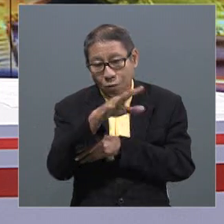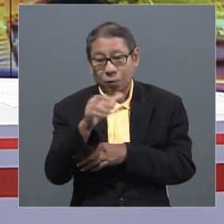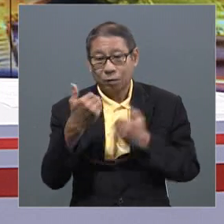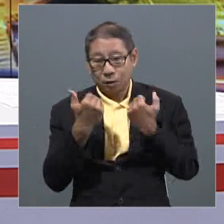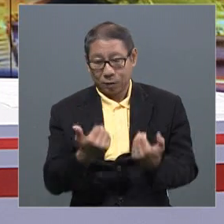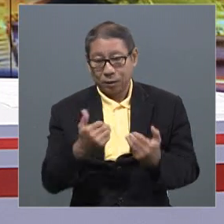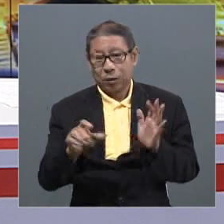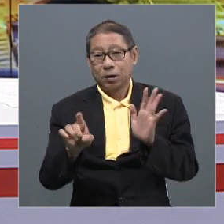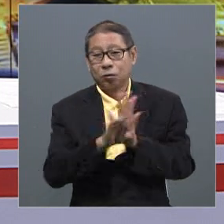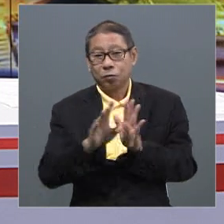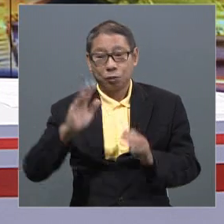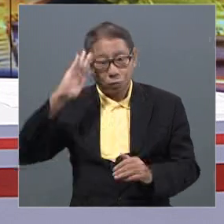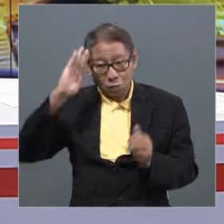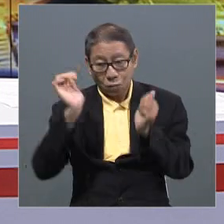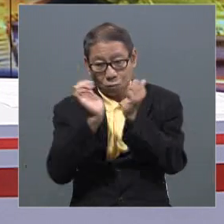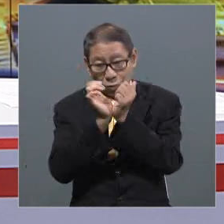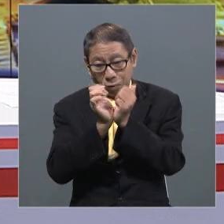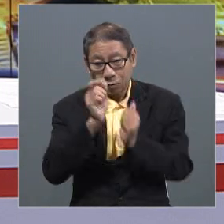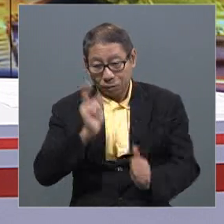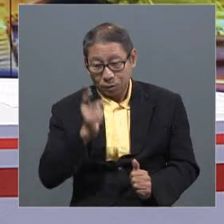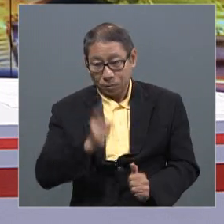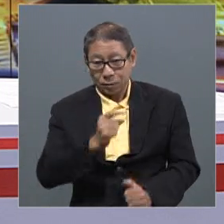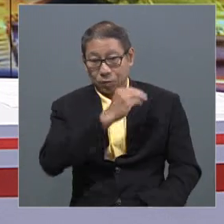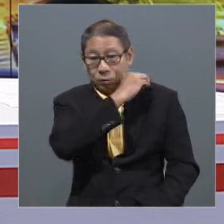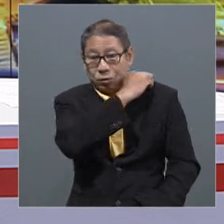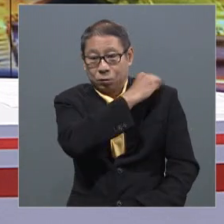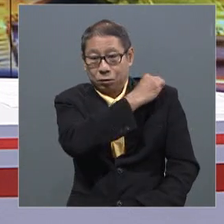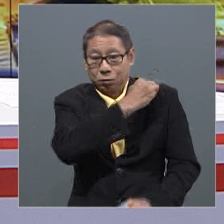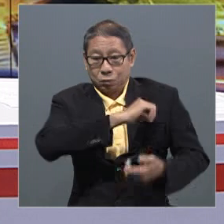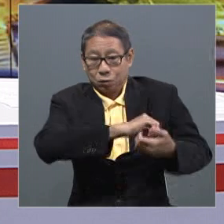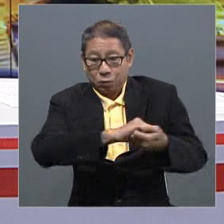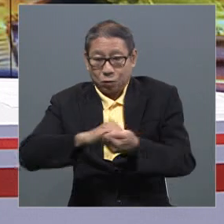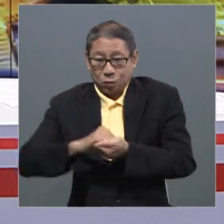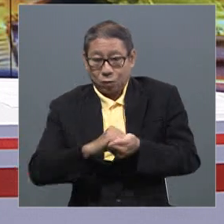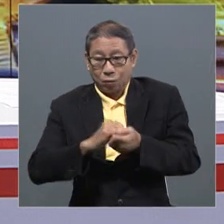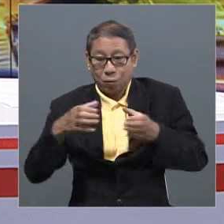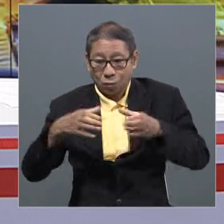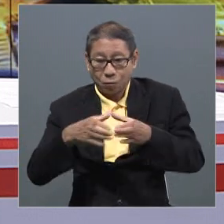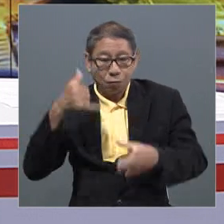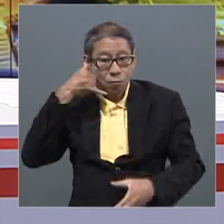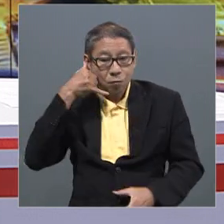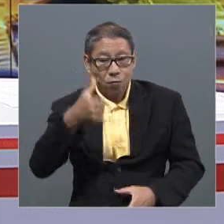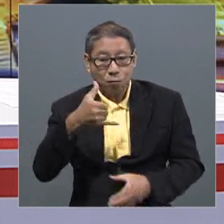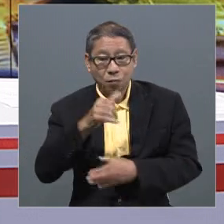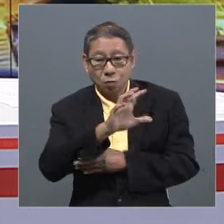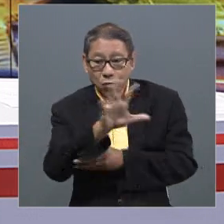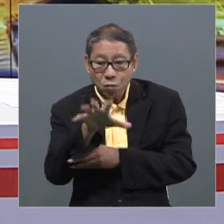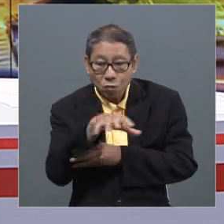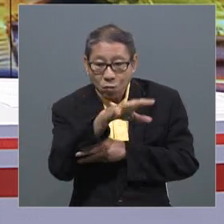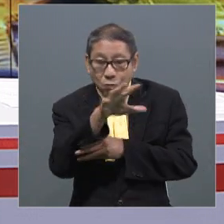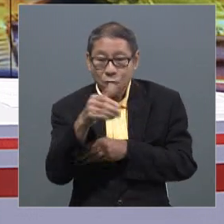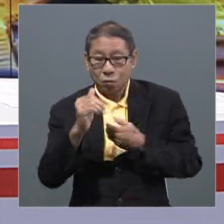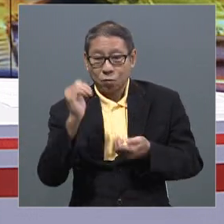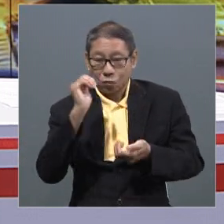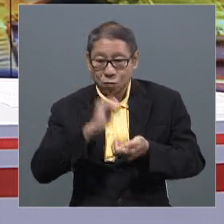ตำรวจจริงๆนะตำรวจตัวเป็นๆเป็นสารวัตรเลยนะไปร่วมหัวร่วมขบวนการอ่ะแง Call Centerตำรวจไทยเนี่ยร่วมหัว